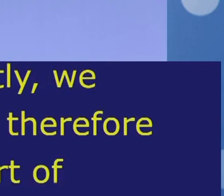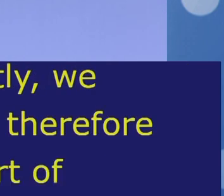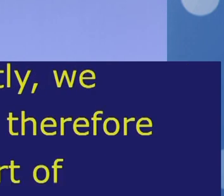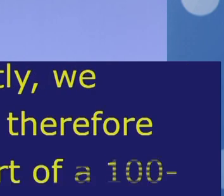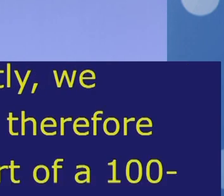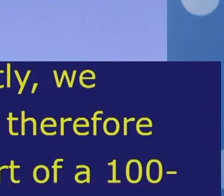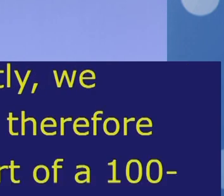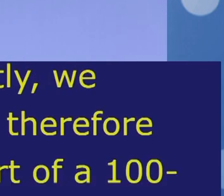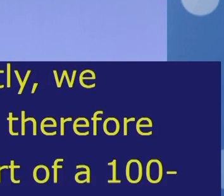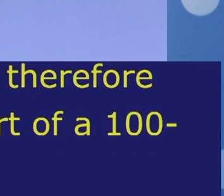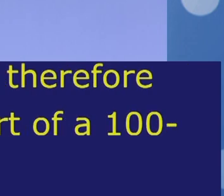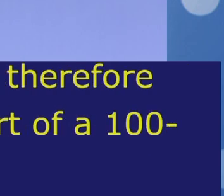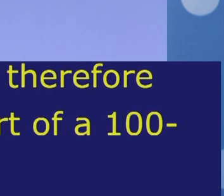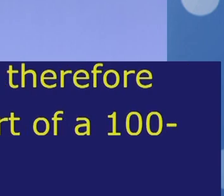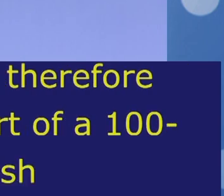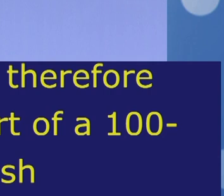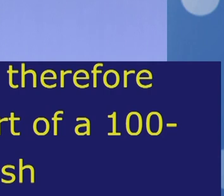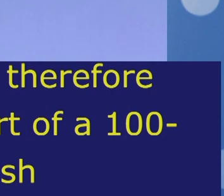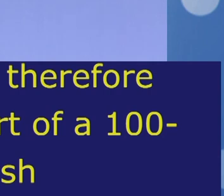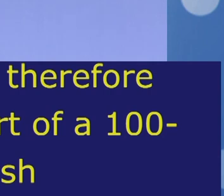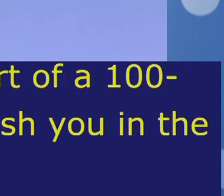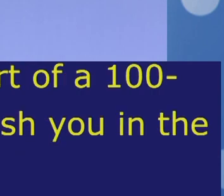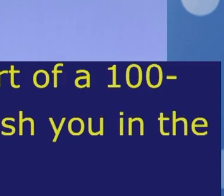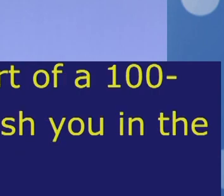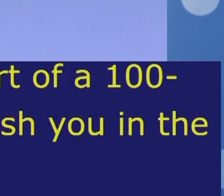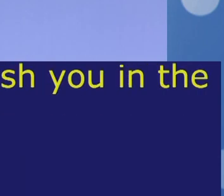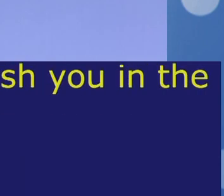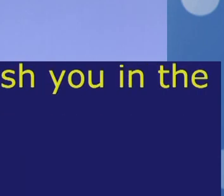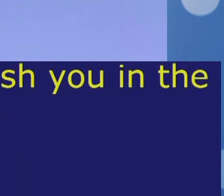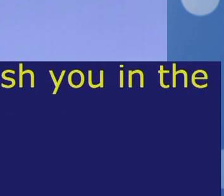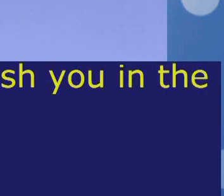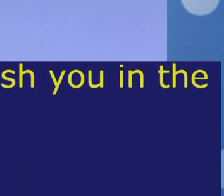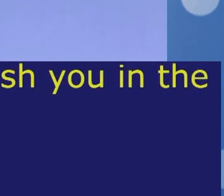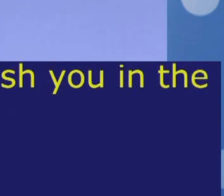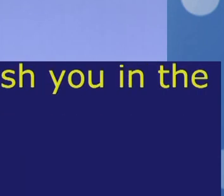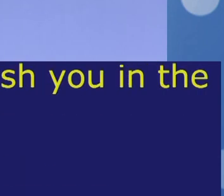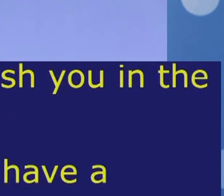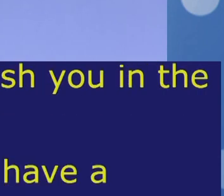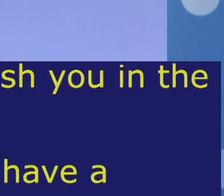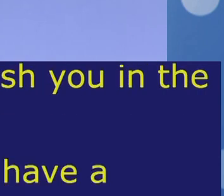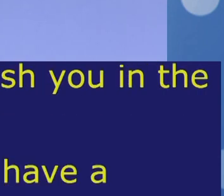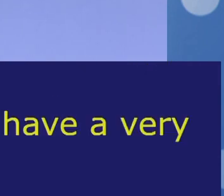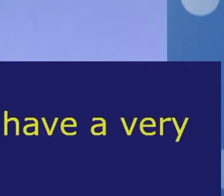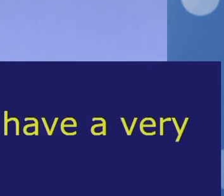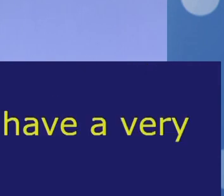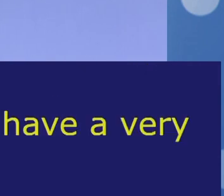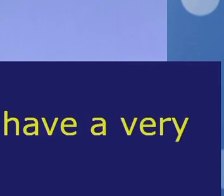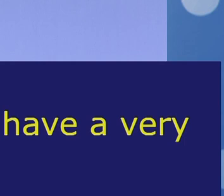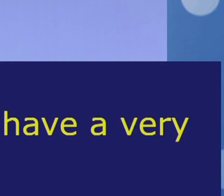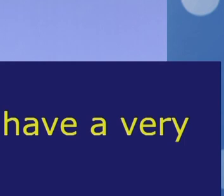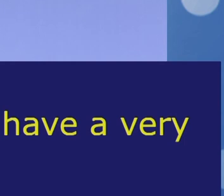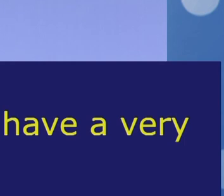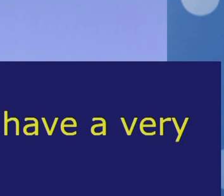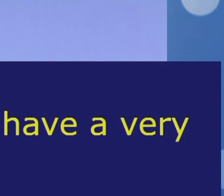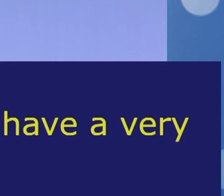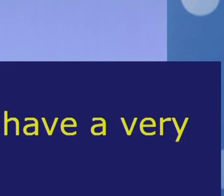和我们的机体有什么重要的作用？首先，这是因为声音是我们创造的